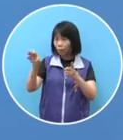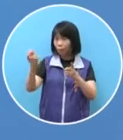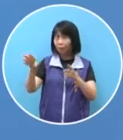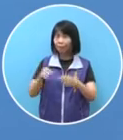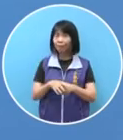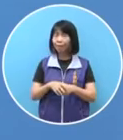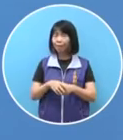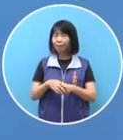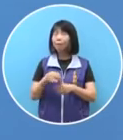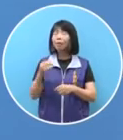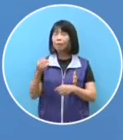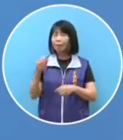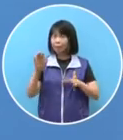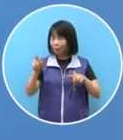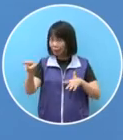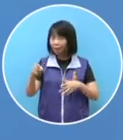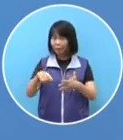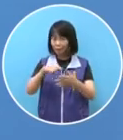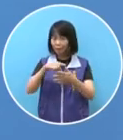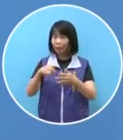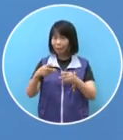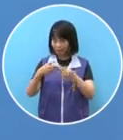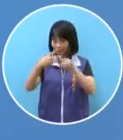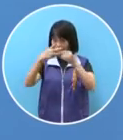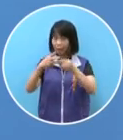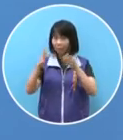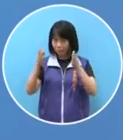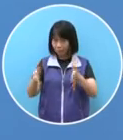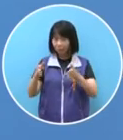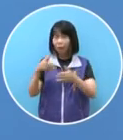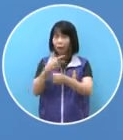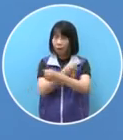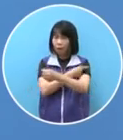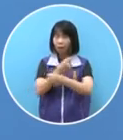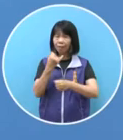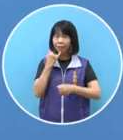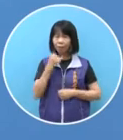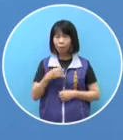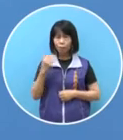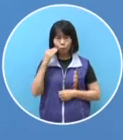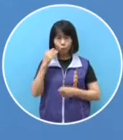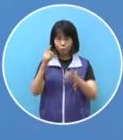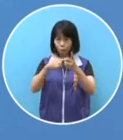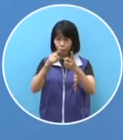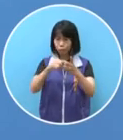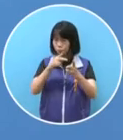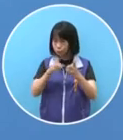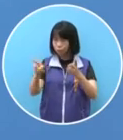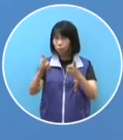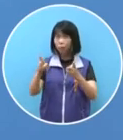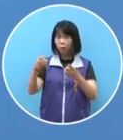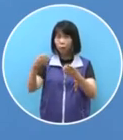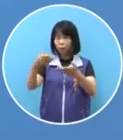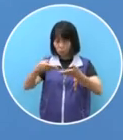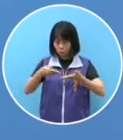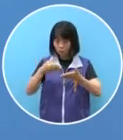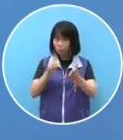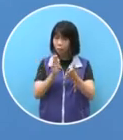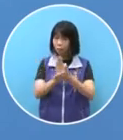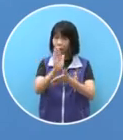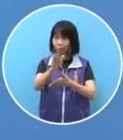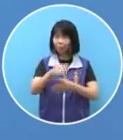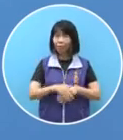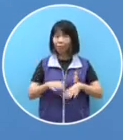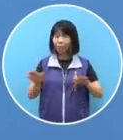通知大家。那么接收到简讯之后的民众可以上网1922平台来预约施打。施打的日期则是